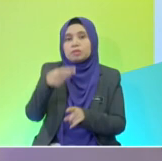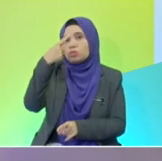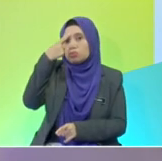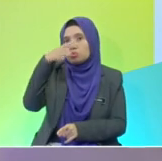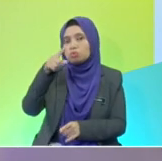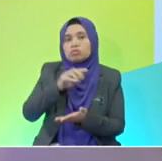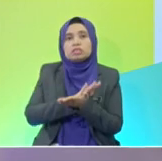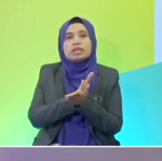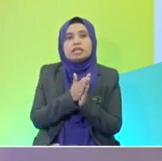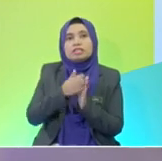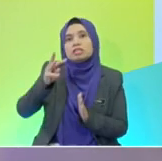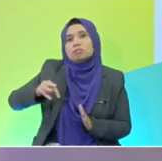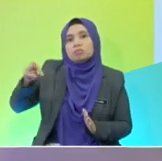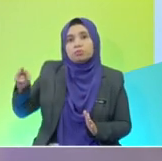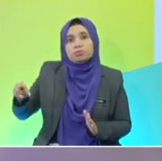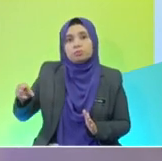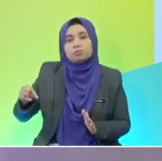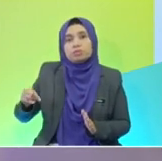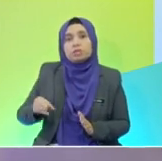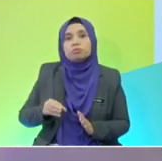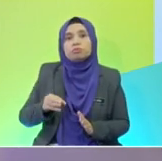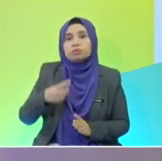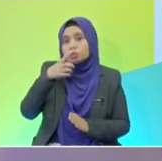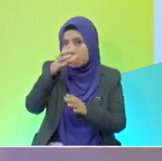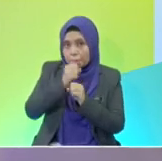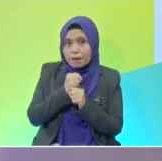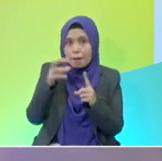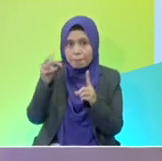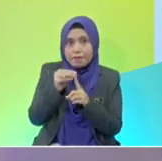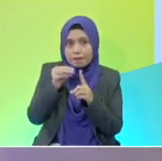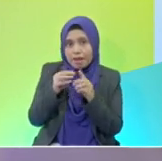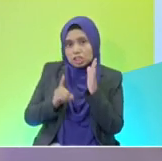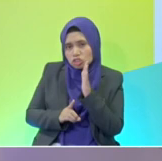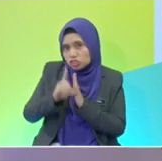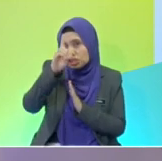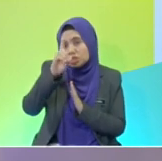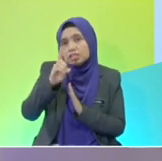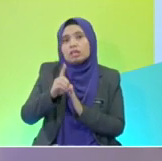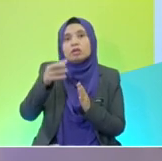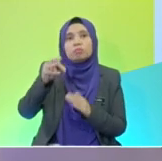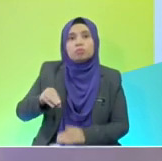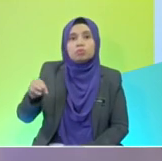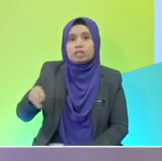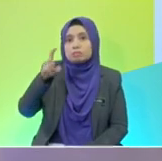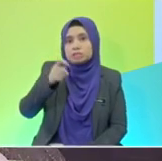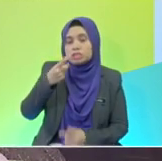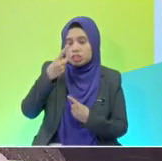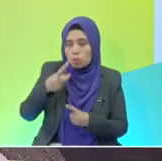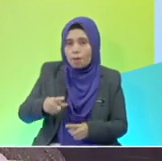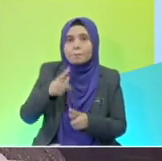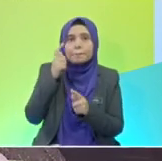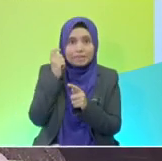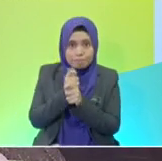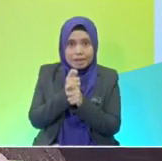menjadi murid yang cirinya untuk mendapatkan marka yang tinggi murid belum menjawab dengan jawaban yang betul lah yang tepat